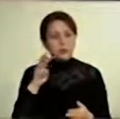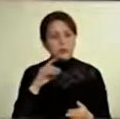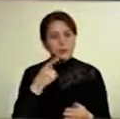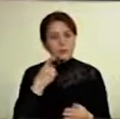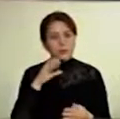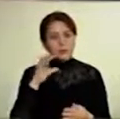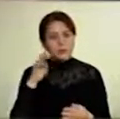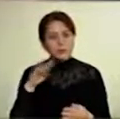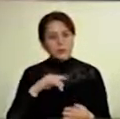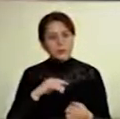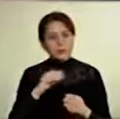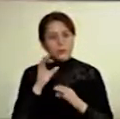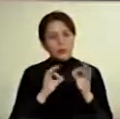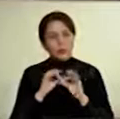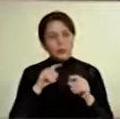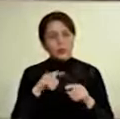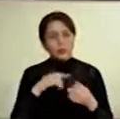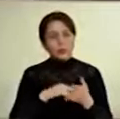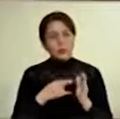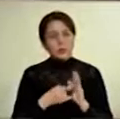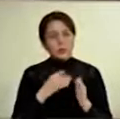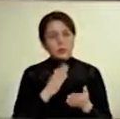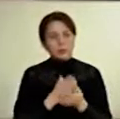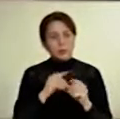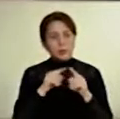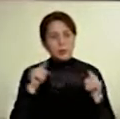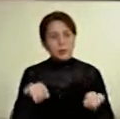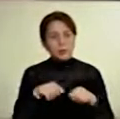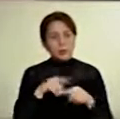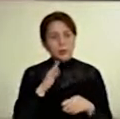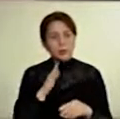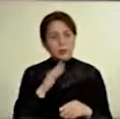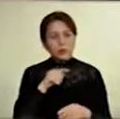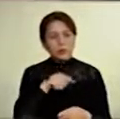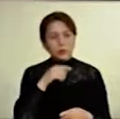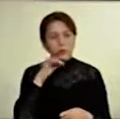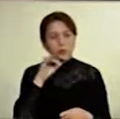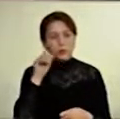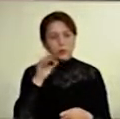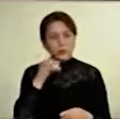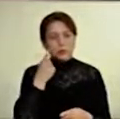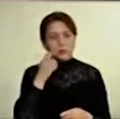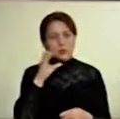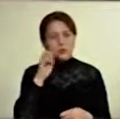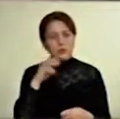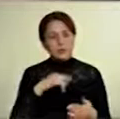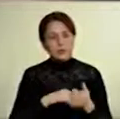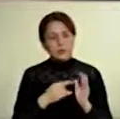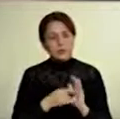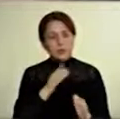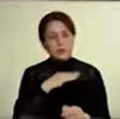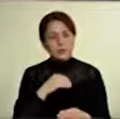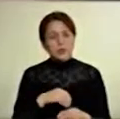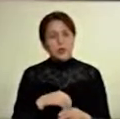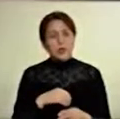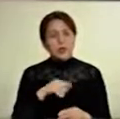santimetrda o'lchangan mana bu kvadrat. Bu kvadratimizning yuzi esa 1 santimetr kvadratga teng ekan. Buni